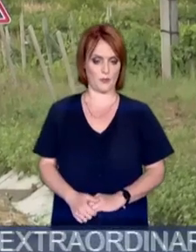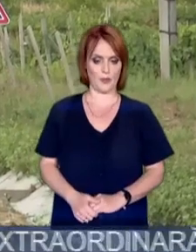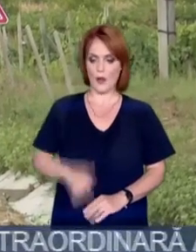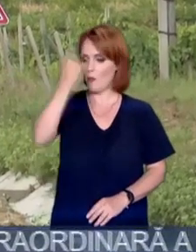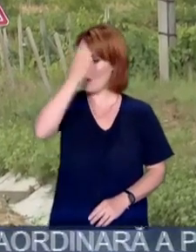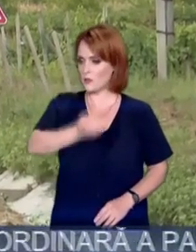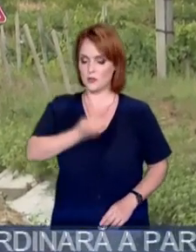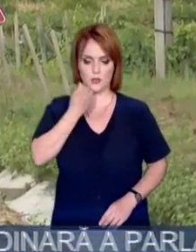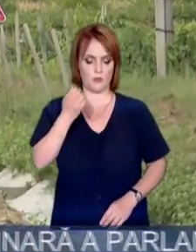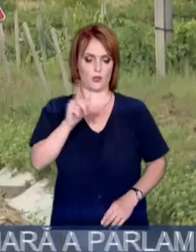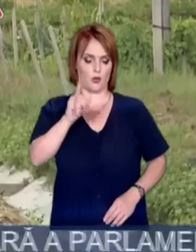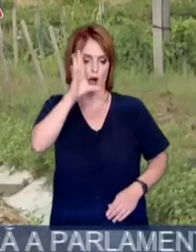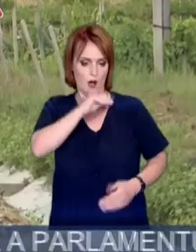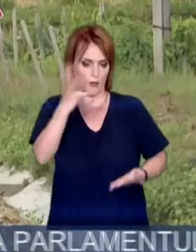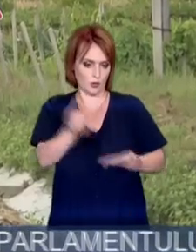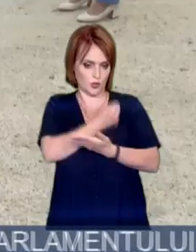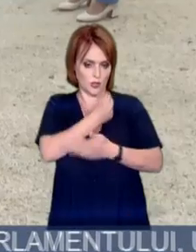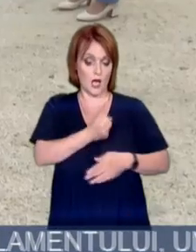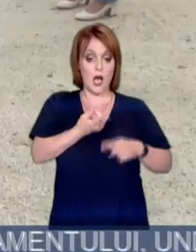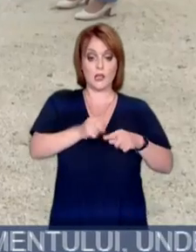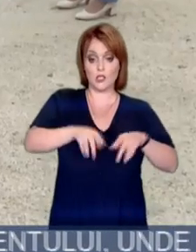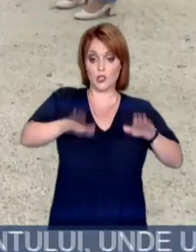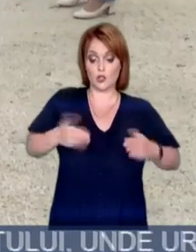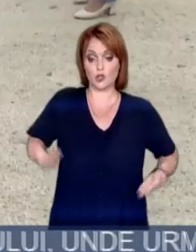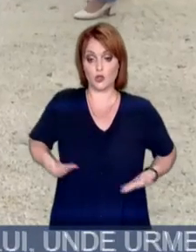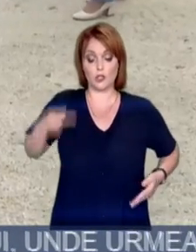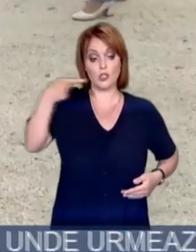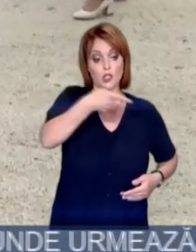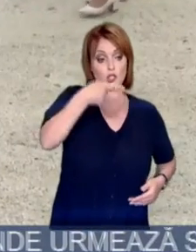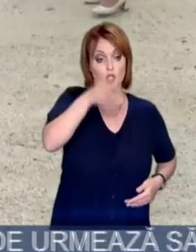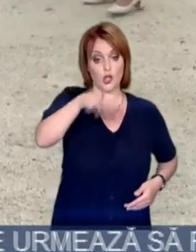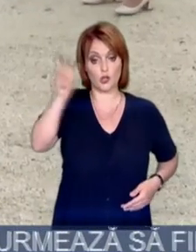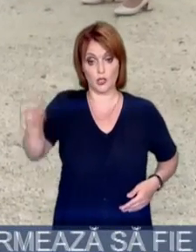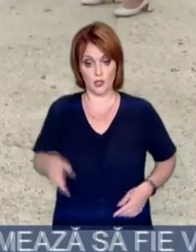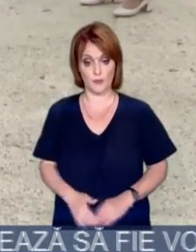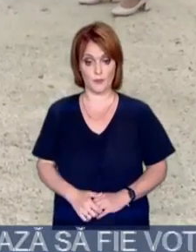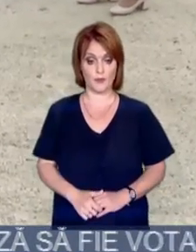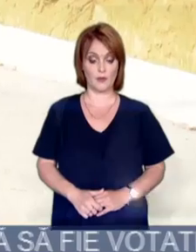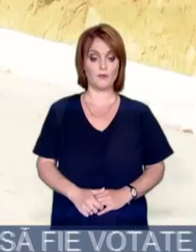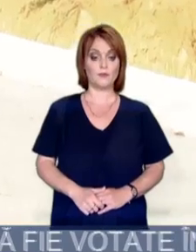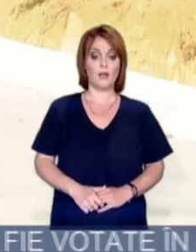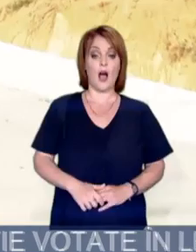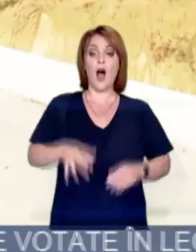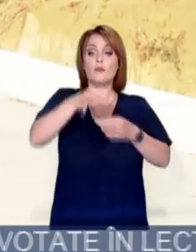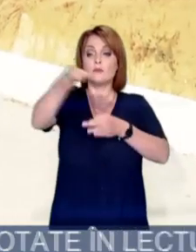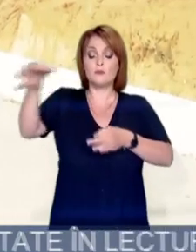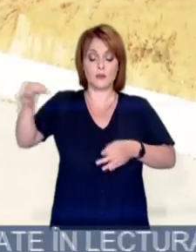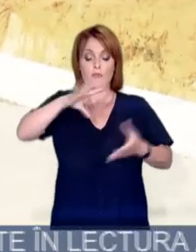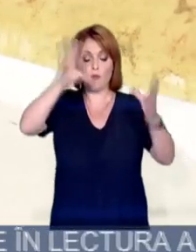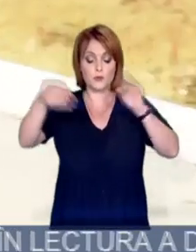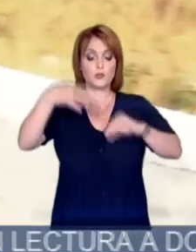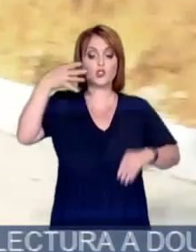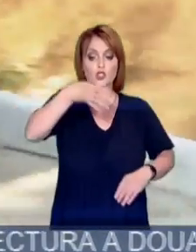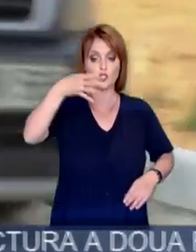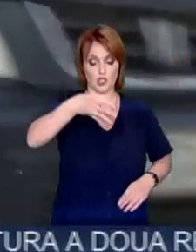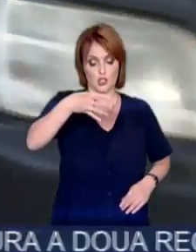Potrivit autorităților locale, în această zonă locuiesc aproximativ 1.000 de oameni din cei peste 4.000 de săteni, iar 250 de persoane dețin